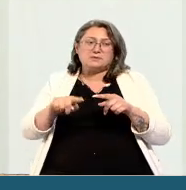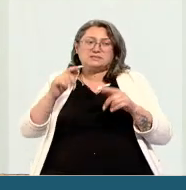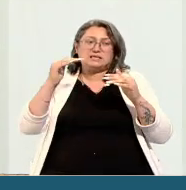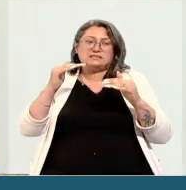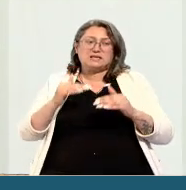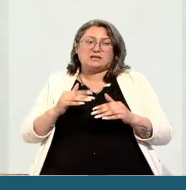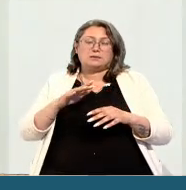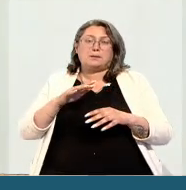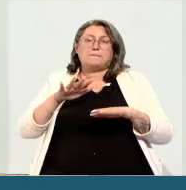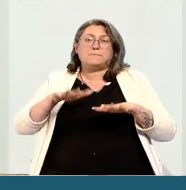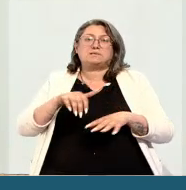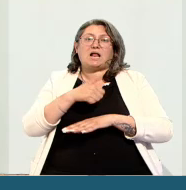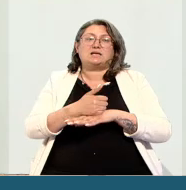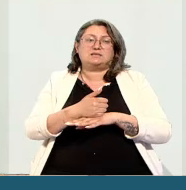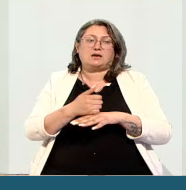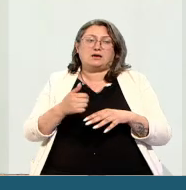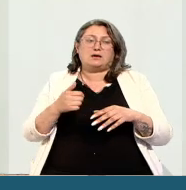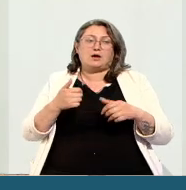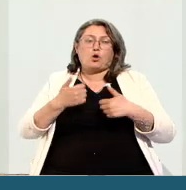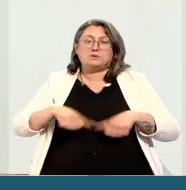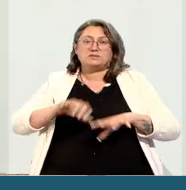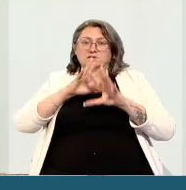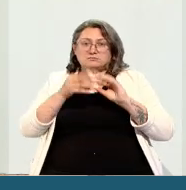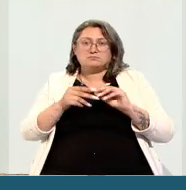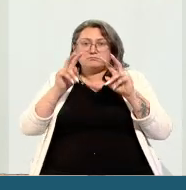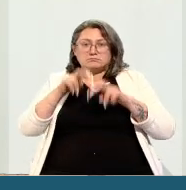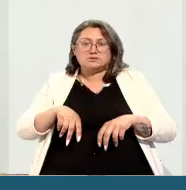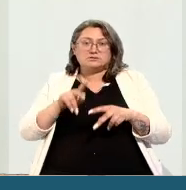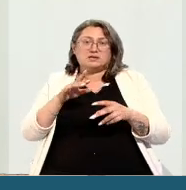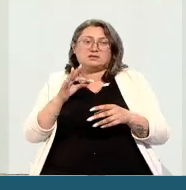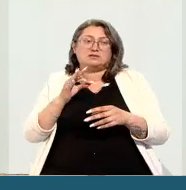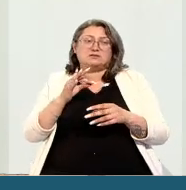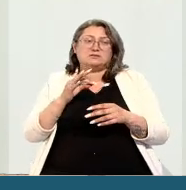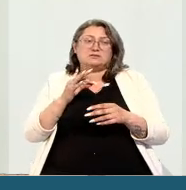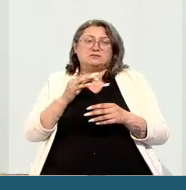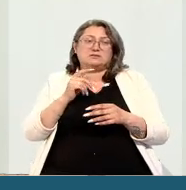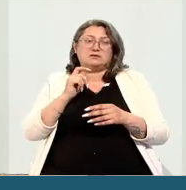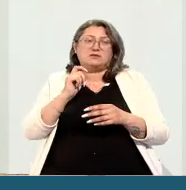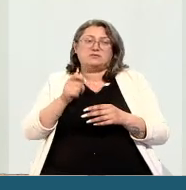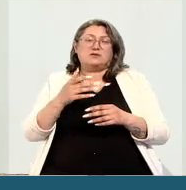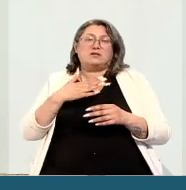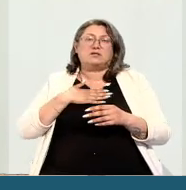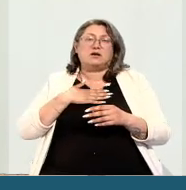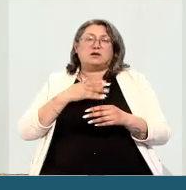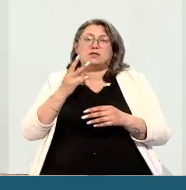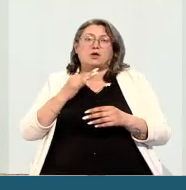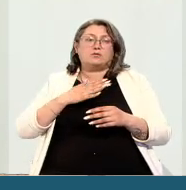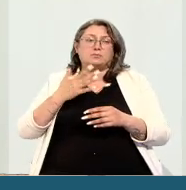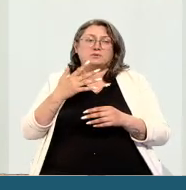изначальную позицию лидеров. Комитет завершил оценку и выставил МИО нашей области